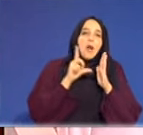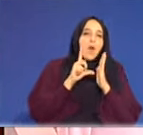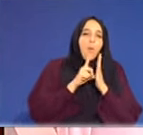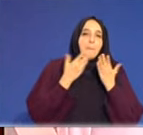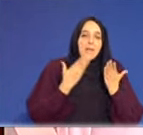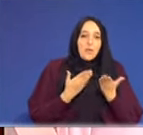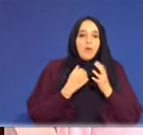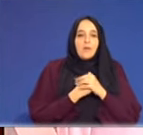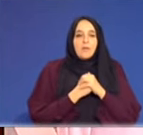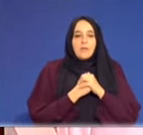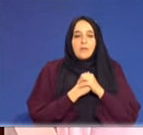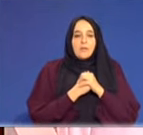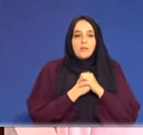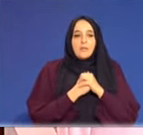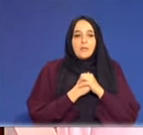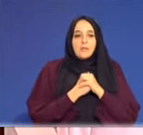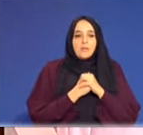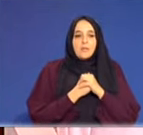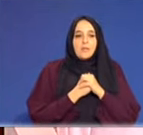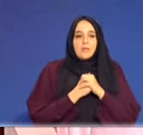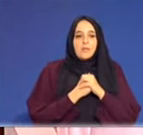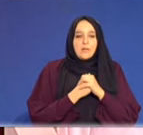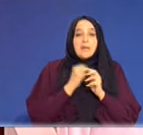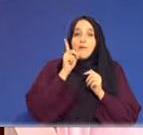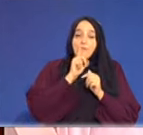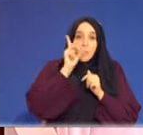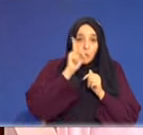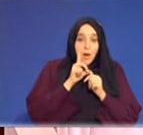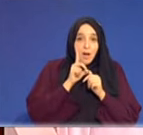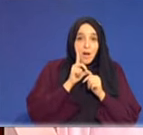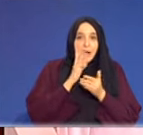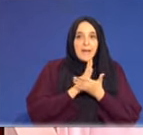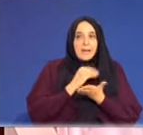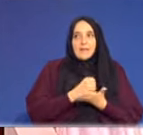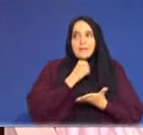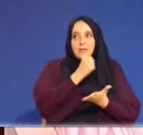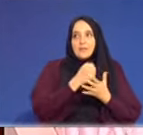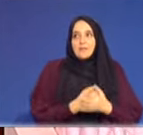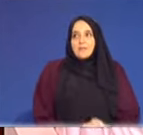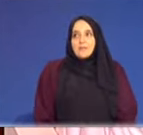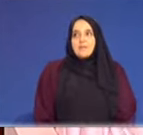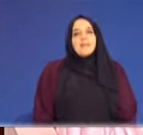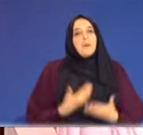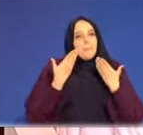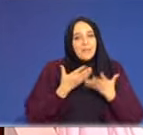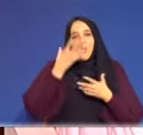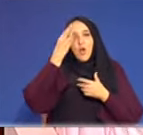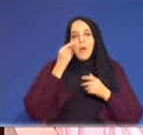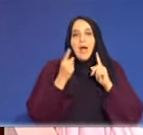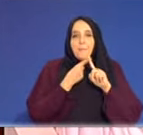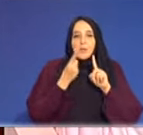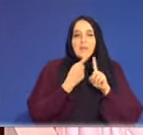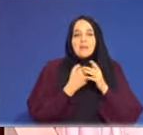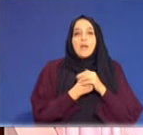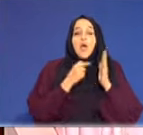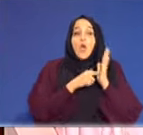أكيد. نحوسوا على الورث هذا اسك تسير في الورث لا ولا لا لا ولا ما تسالش. بارك طيب. الله فيك دونك فهمنا هذا سؤال مهم. يعني خوك كي